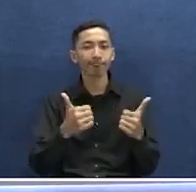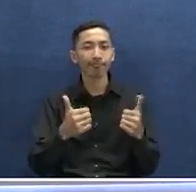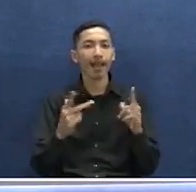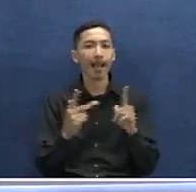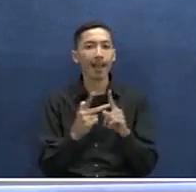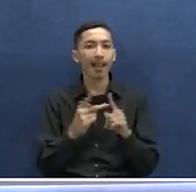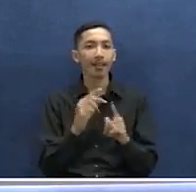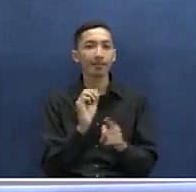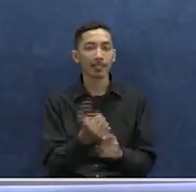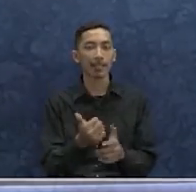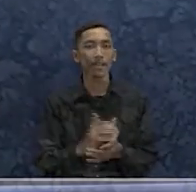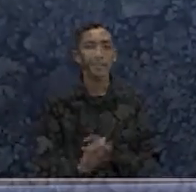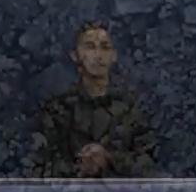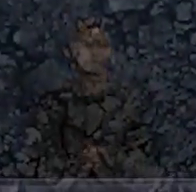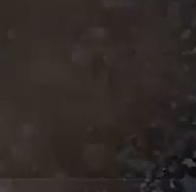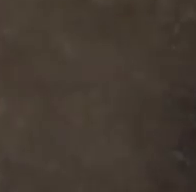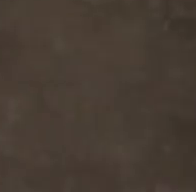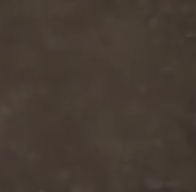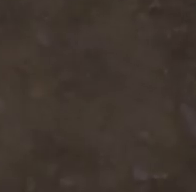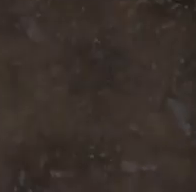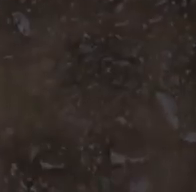nilai bisnis yang tinggi